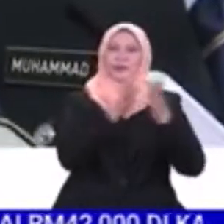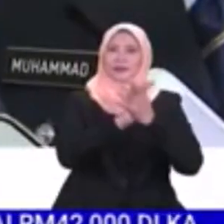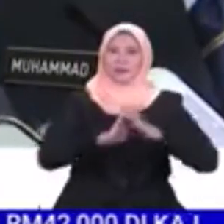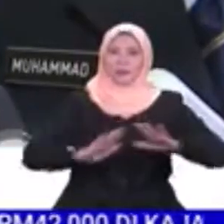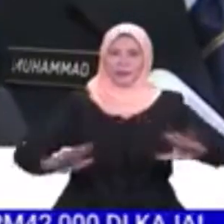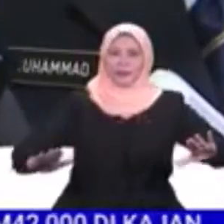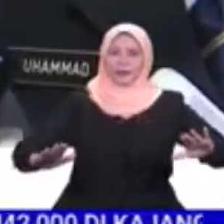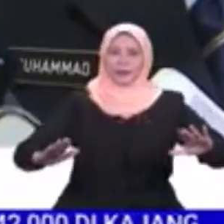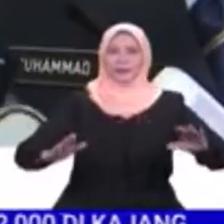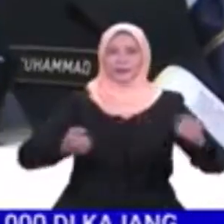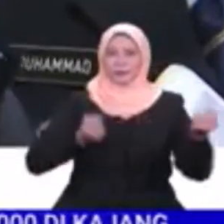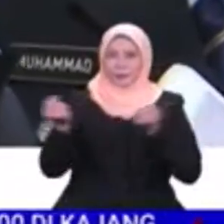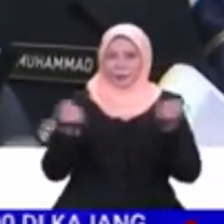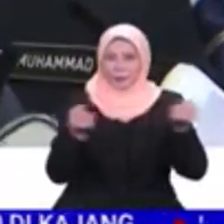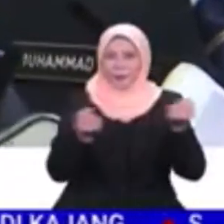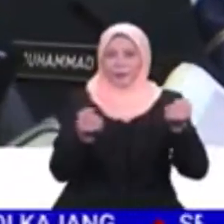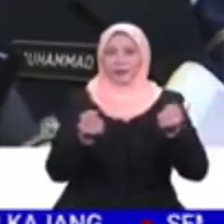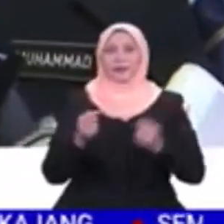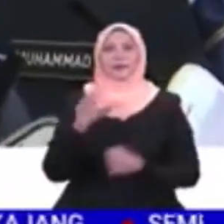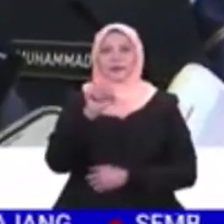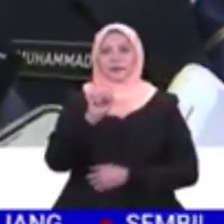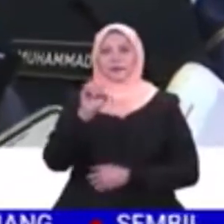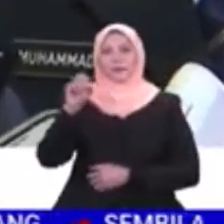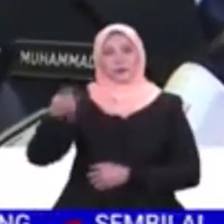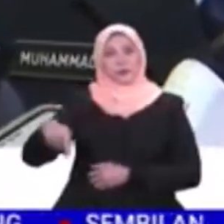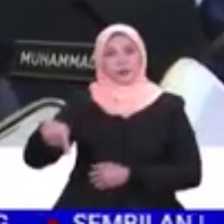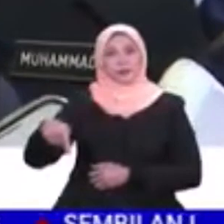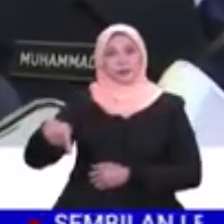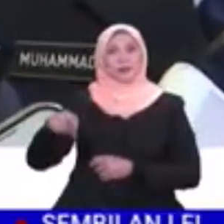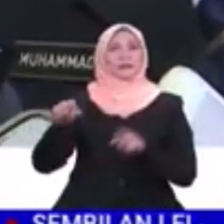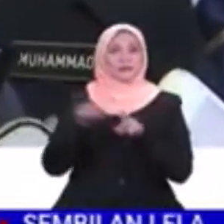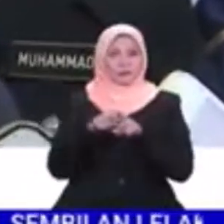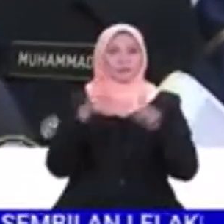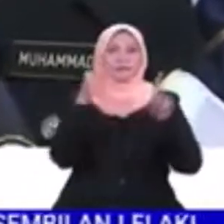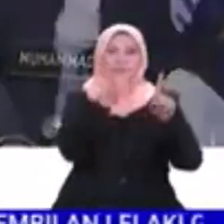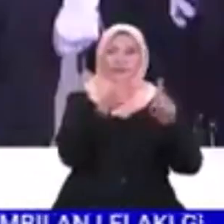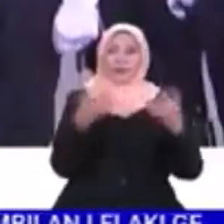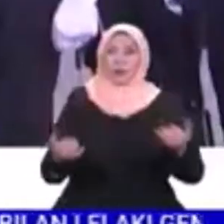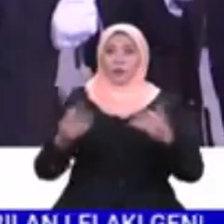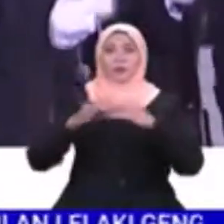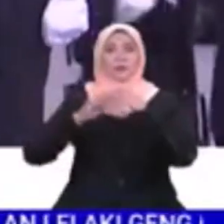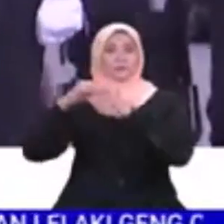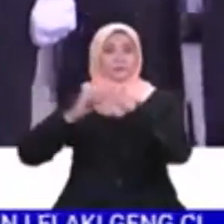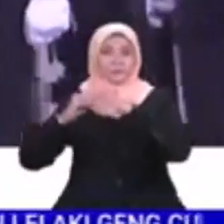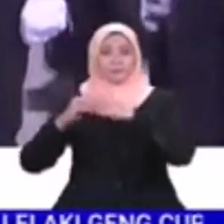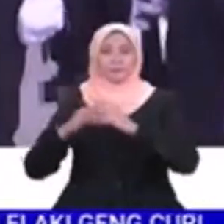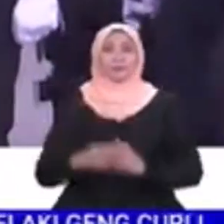lalu lintas, patuhi SOP yang telah dikeluarkan kerajaan. Sekarang ini dilonggarkan.